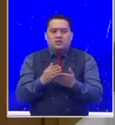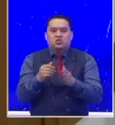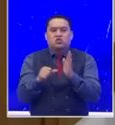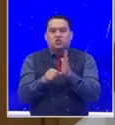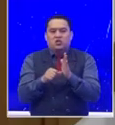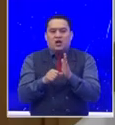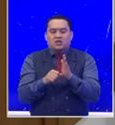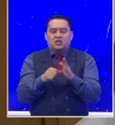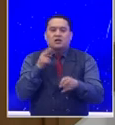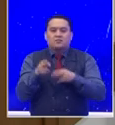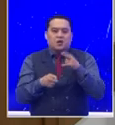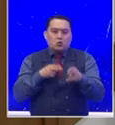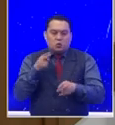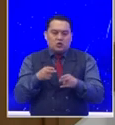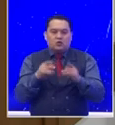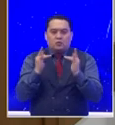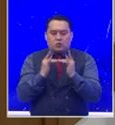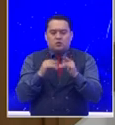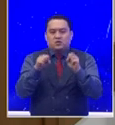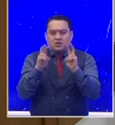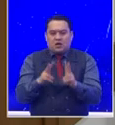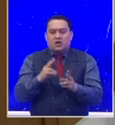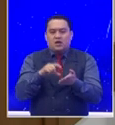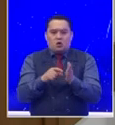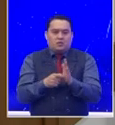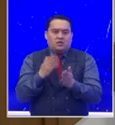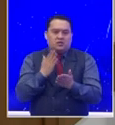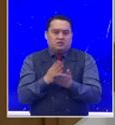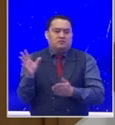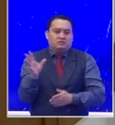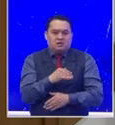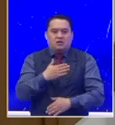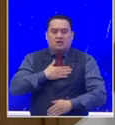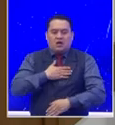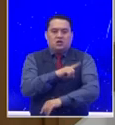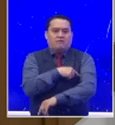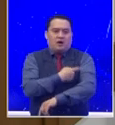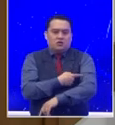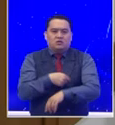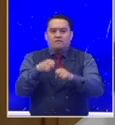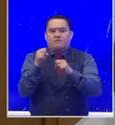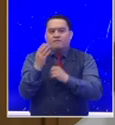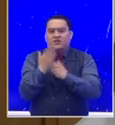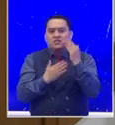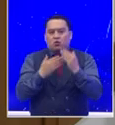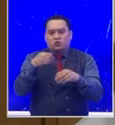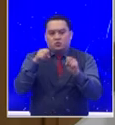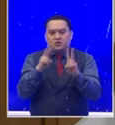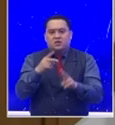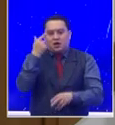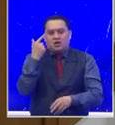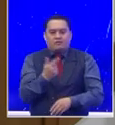6 реанимационных палат, коек, получается, все наши врачи высокоспециализированы, а в